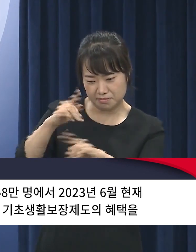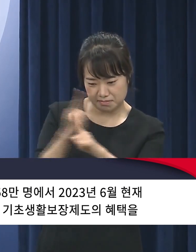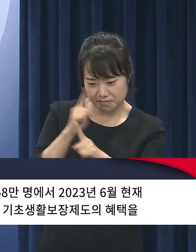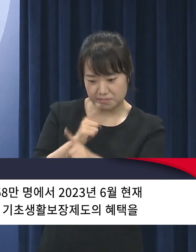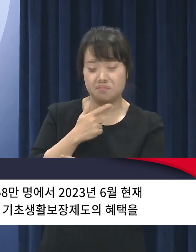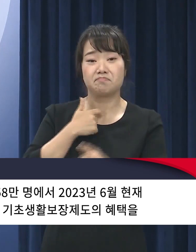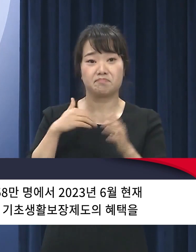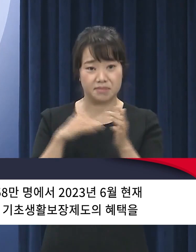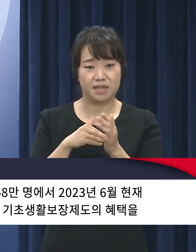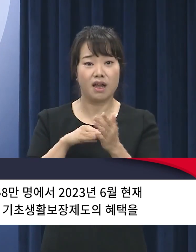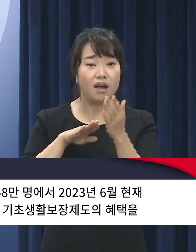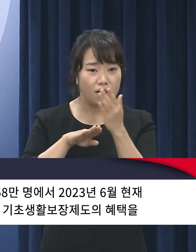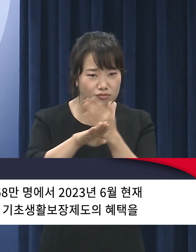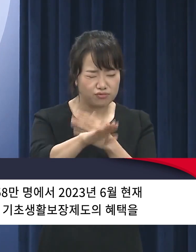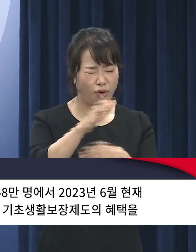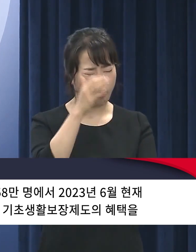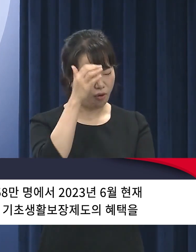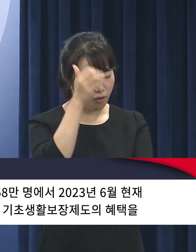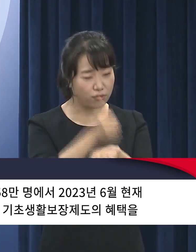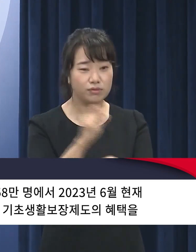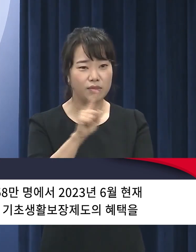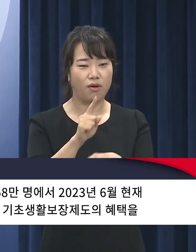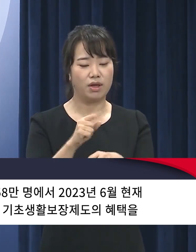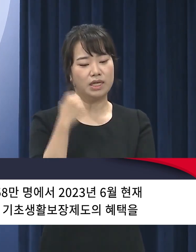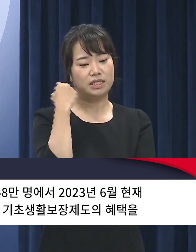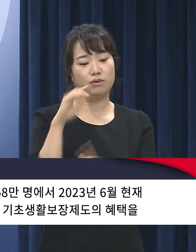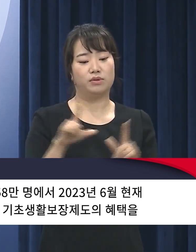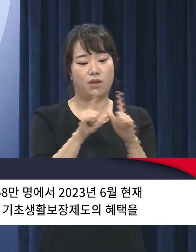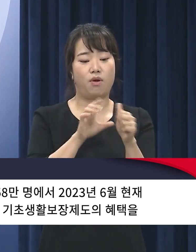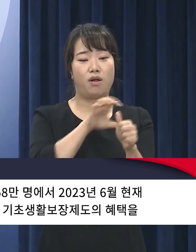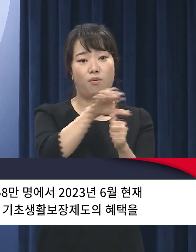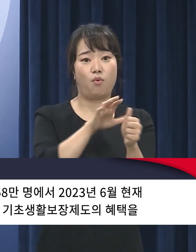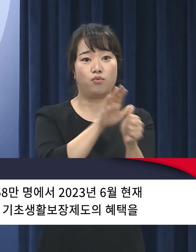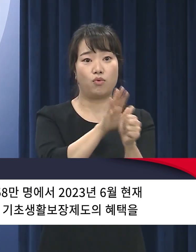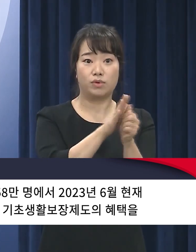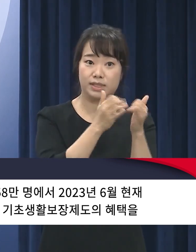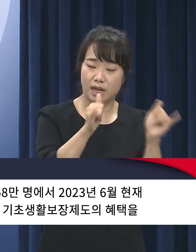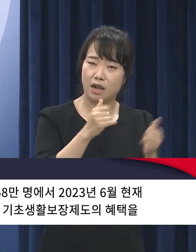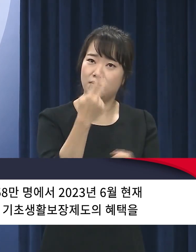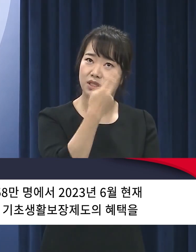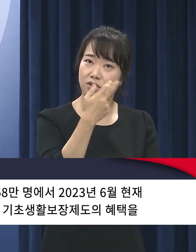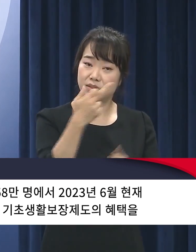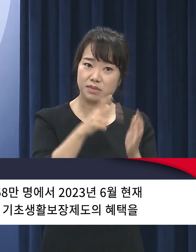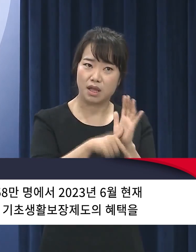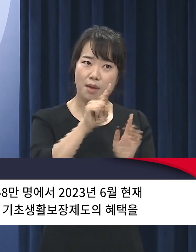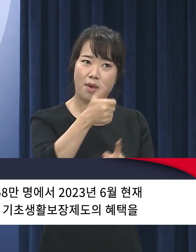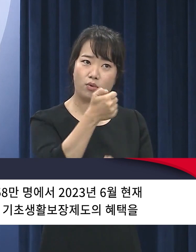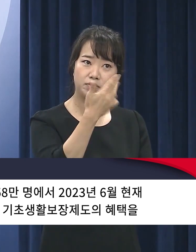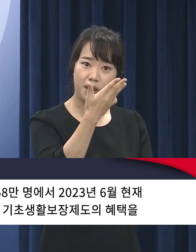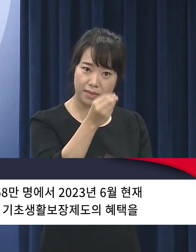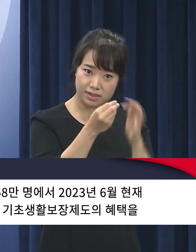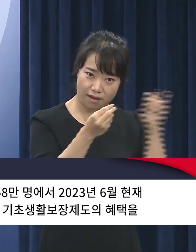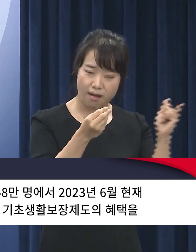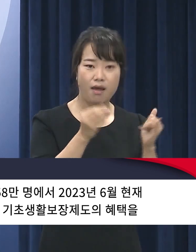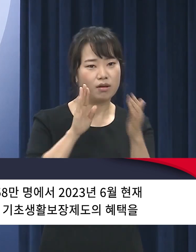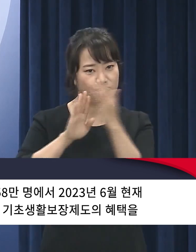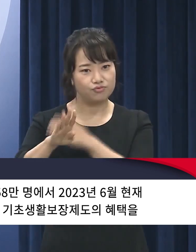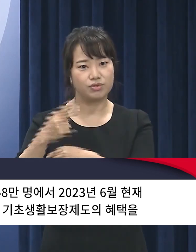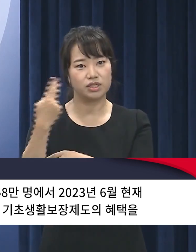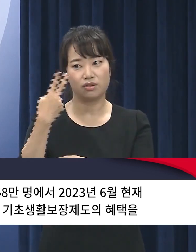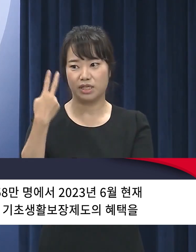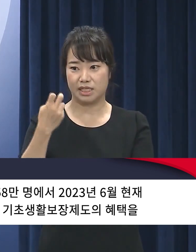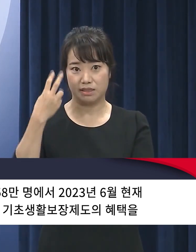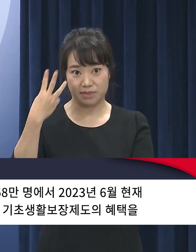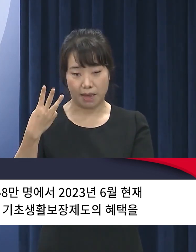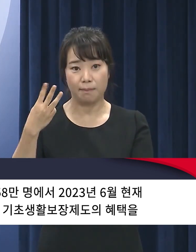추진하였습니다. 그 결과 기초생활보장제도의 총 수급자가 2017년 158만 명에서